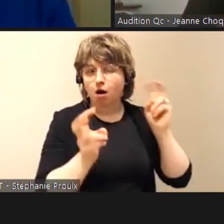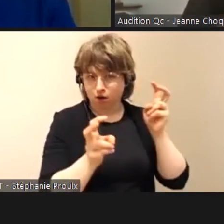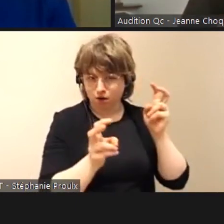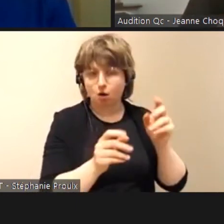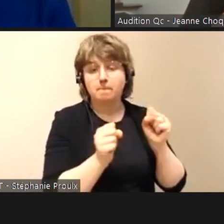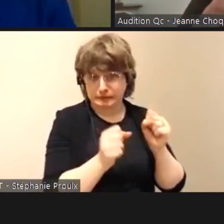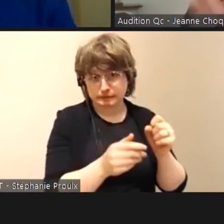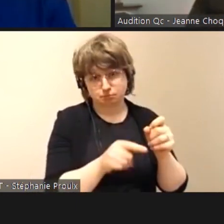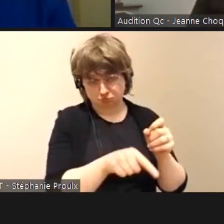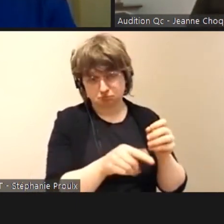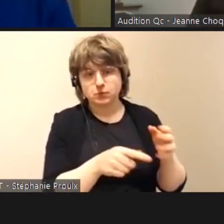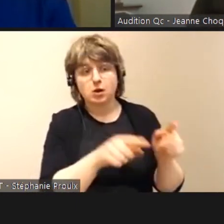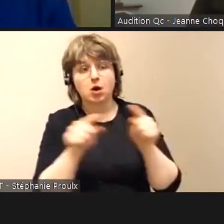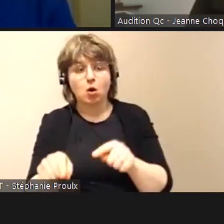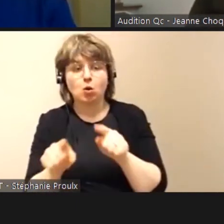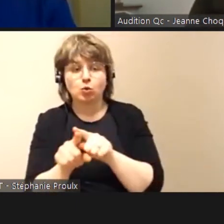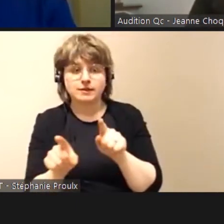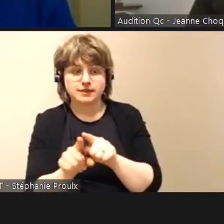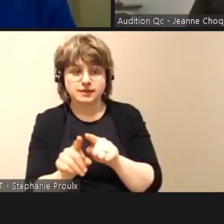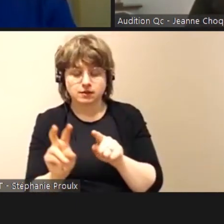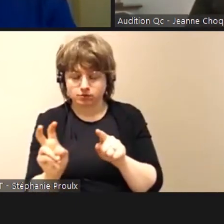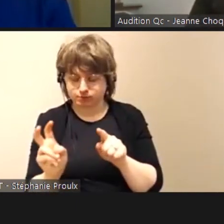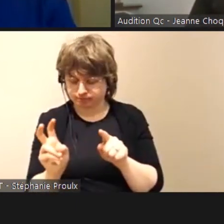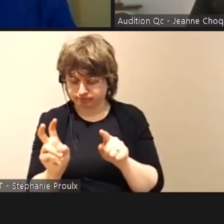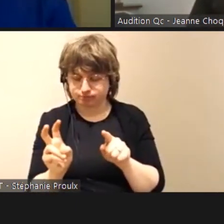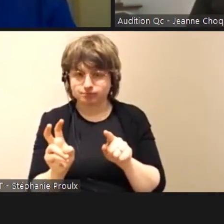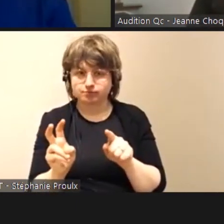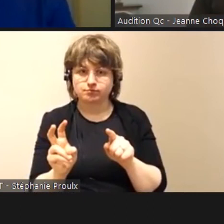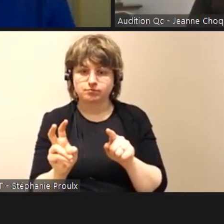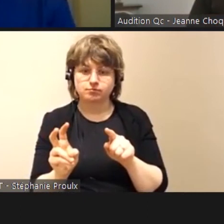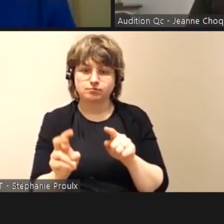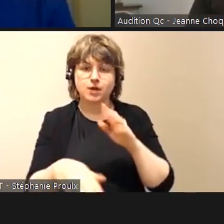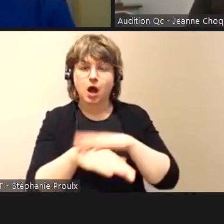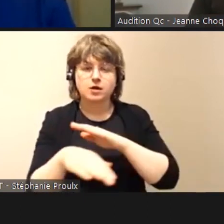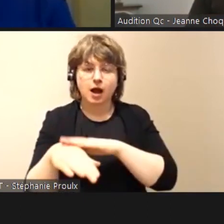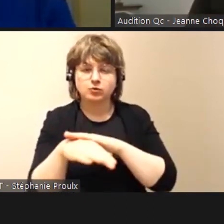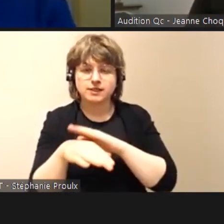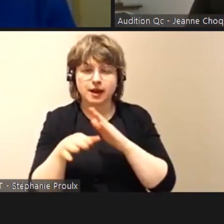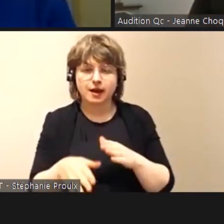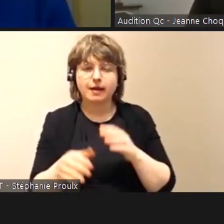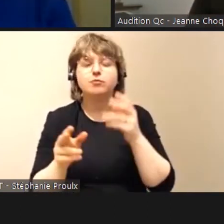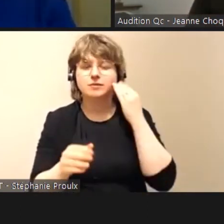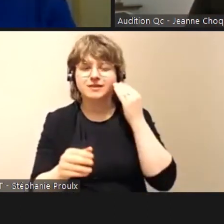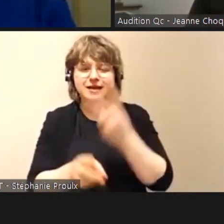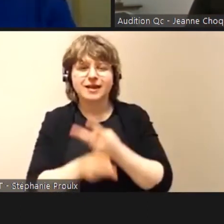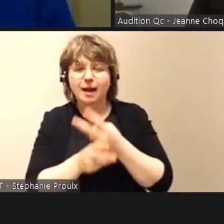a aussi ce qu'on appelle, ce qu'on appelle le counseling ou la